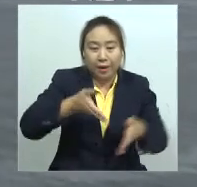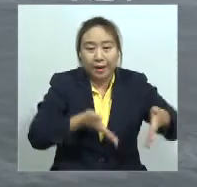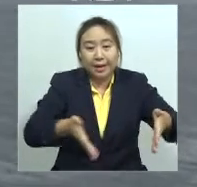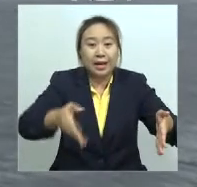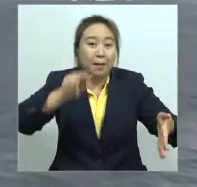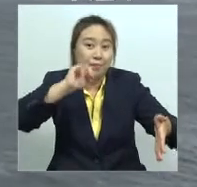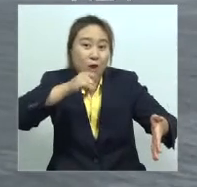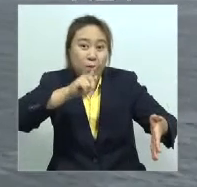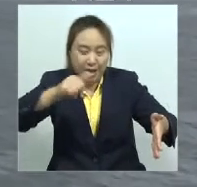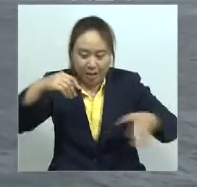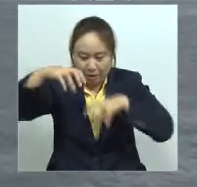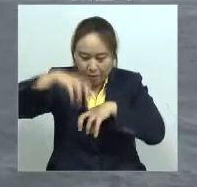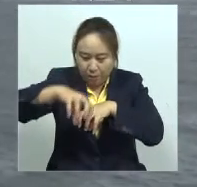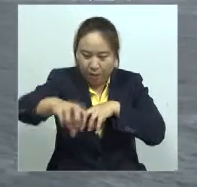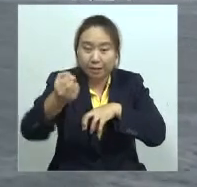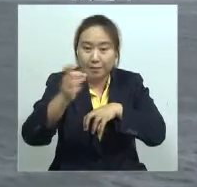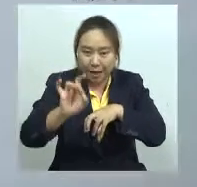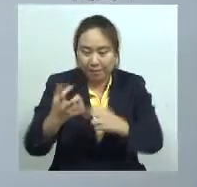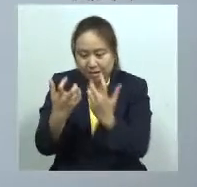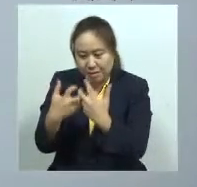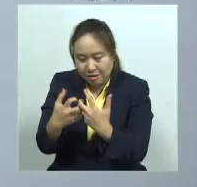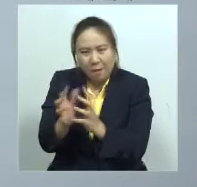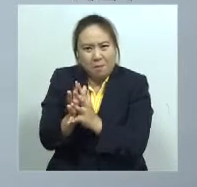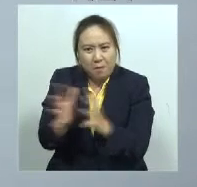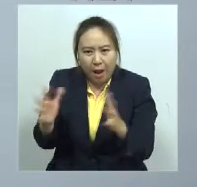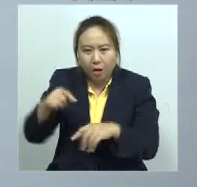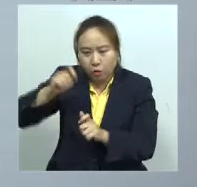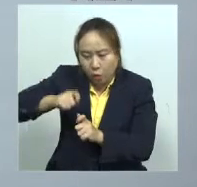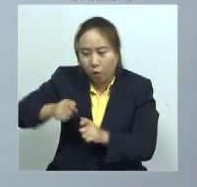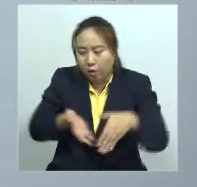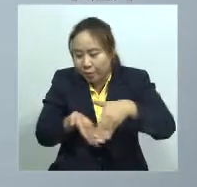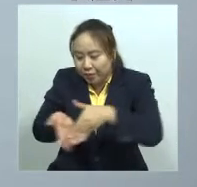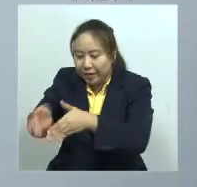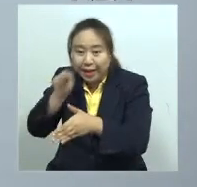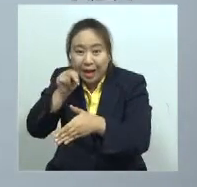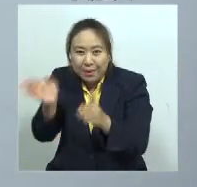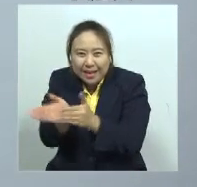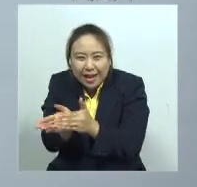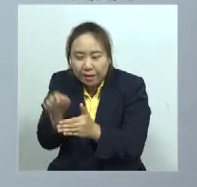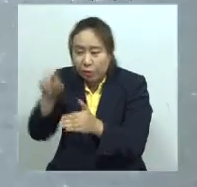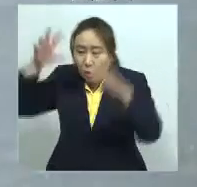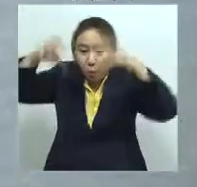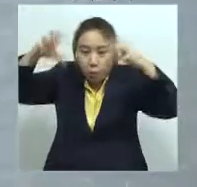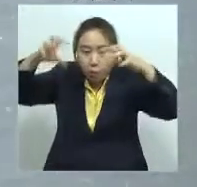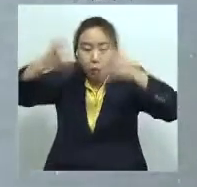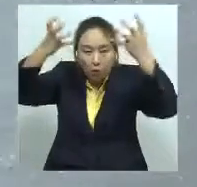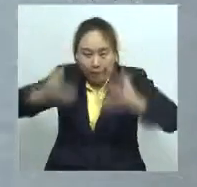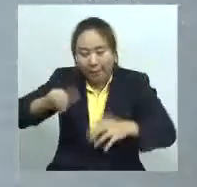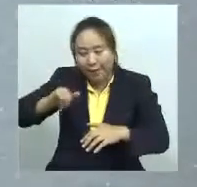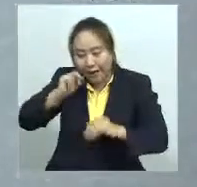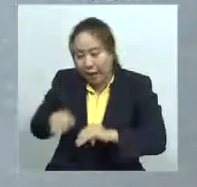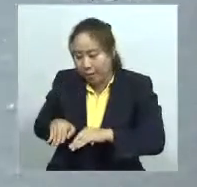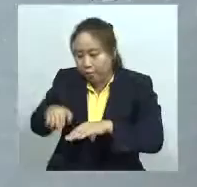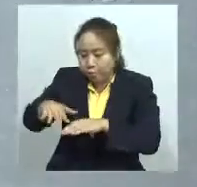แห่งและมีเครื่องสูบน้ำอีกจำนวนมากที่ติดตั้งบริเวณคลองสาขาซึ่งหากมีฝนตกหนักอาจมีน้ำเอ่อเล็กน้อ